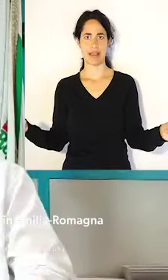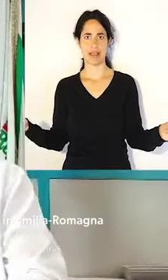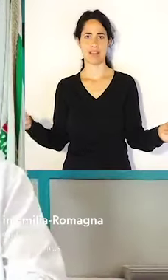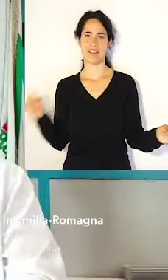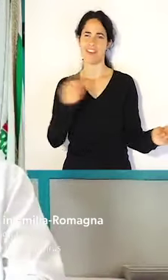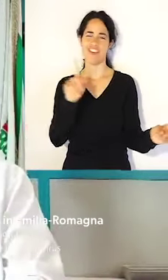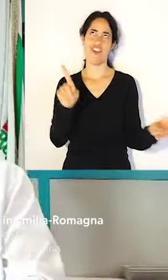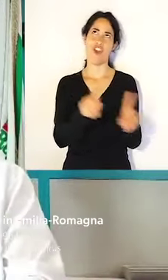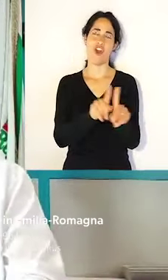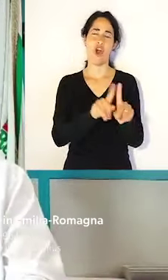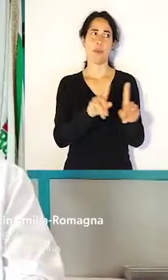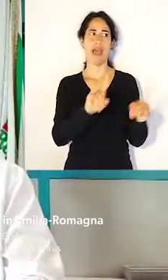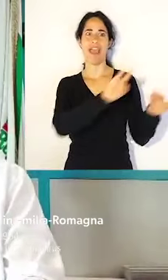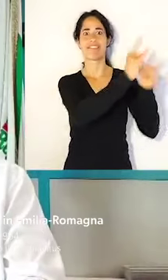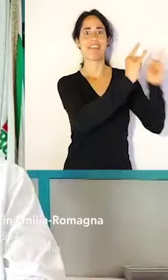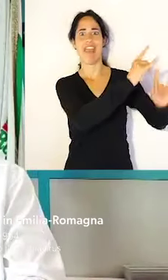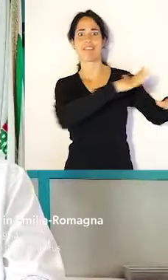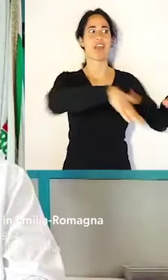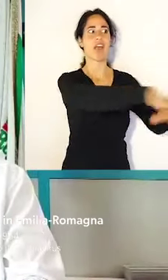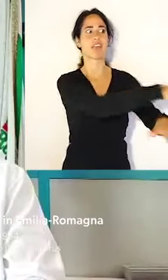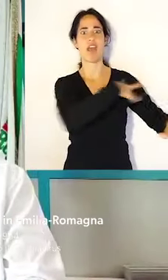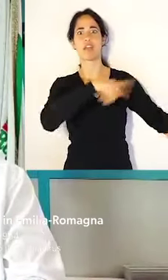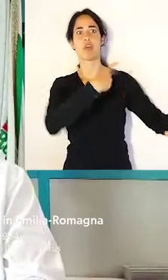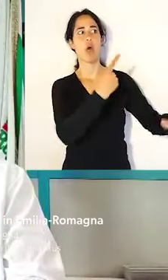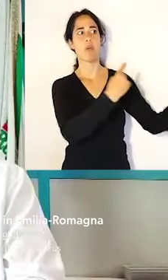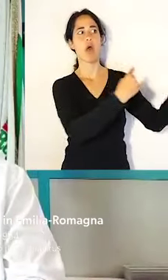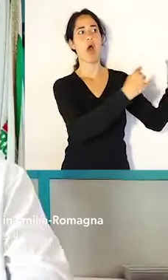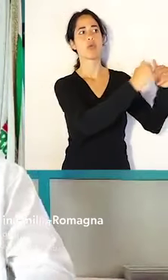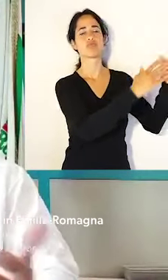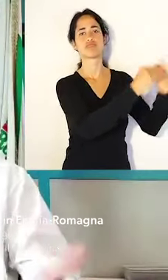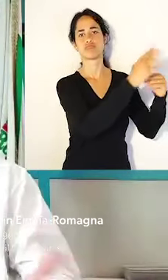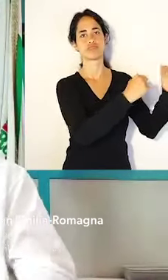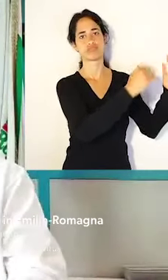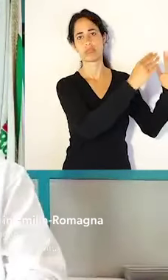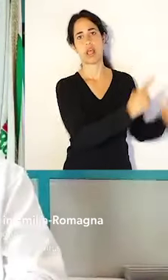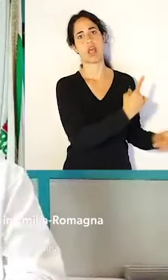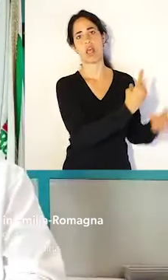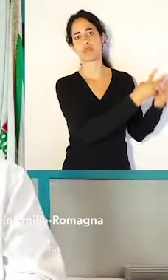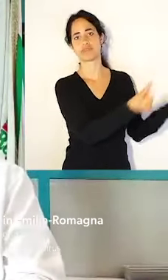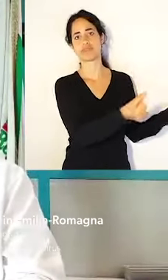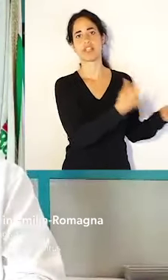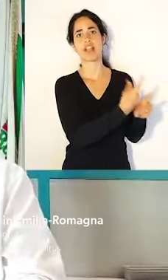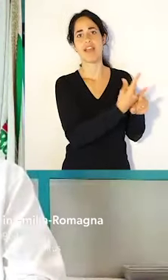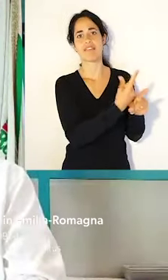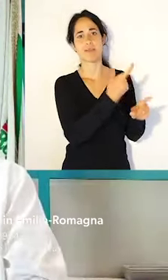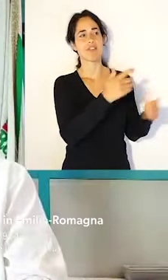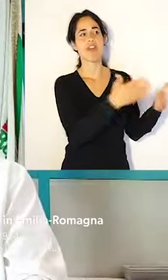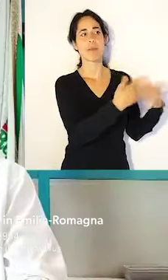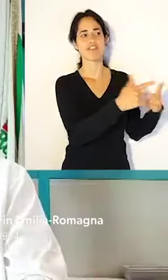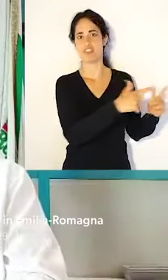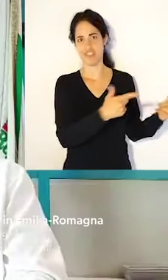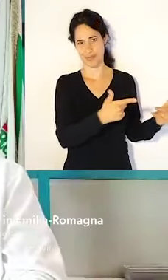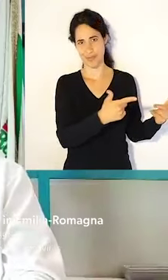in cattedrali nel deserto che poi dovessero in qualche modo essere dismesse dopo